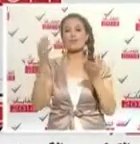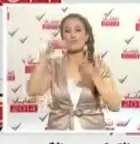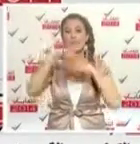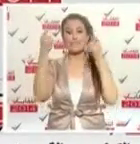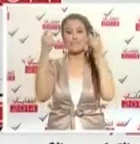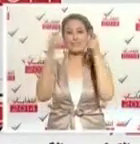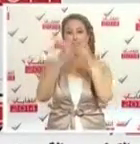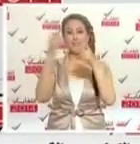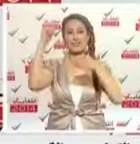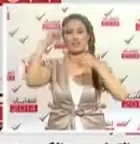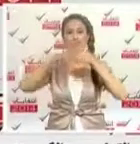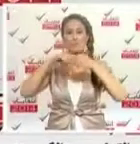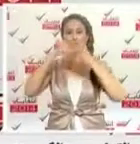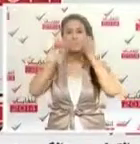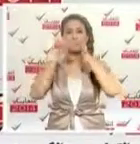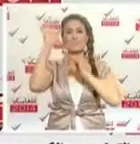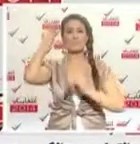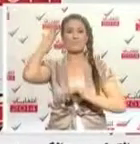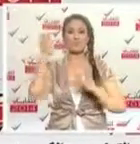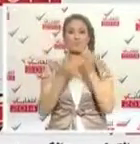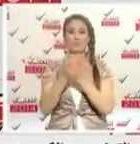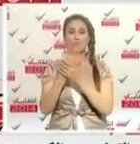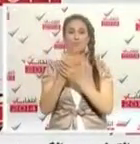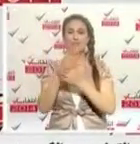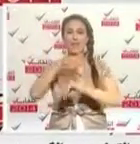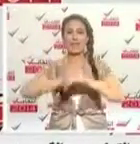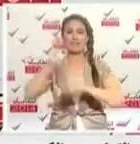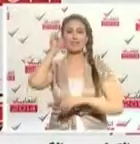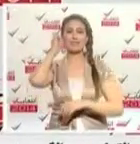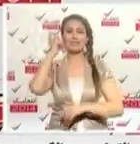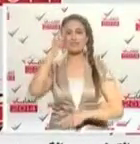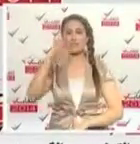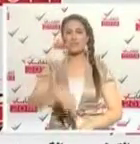الفرصة للمشاركة في بناء هذا الوطن العزيز وهذه الجهة العزيزة. السلام عليكم.